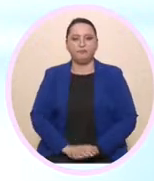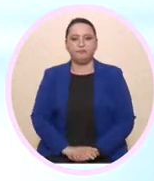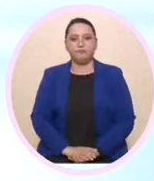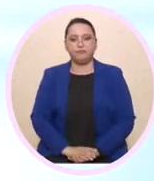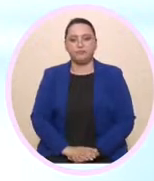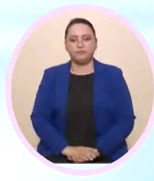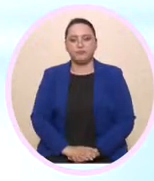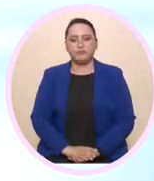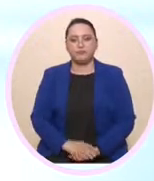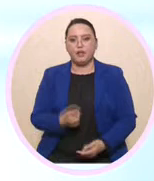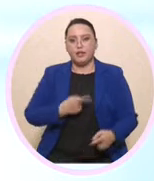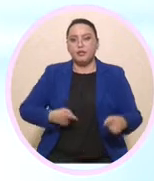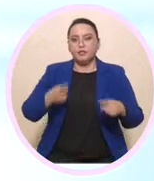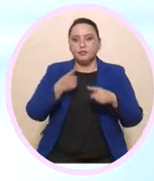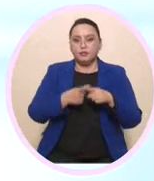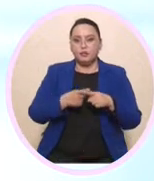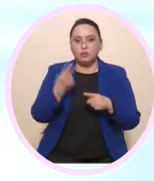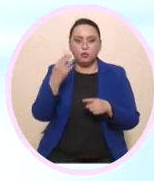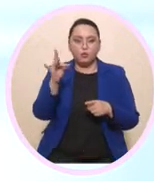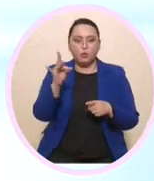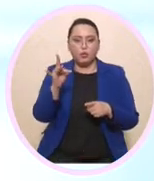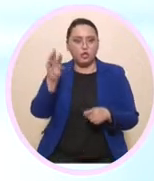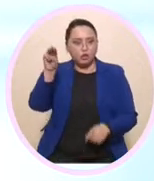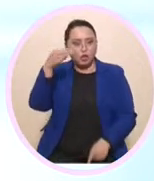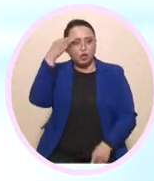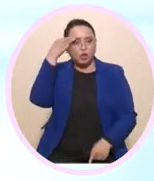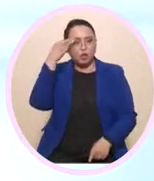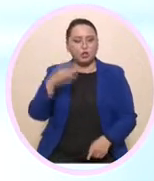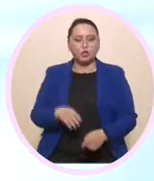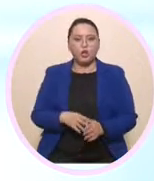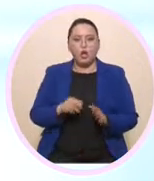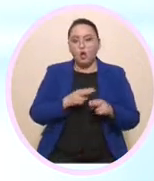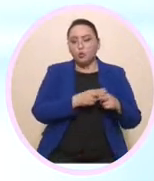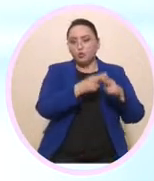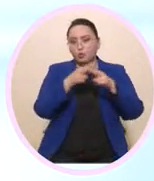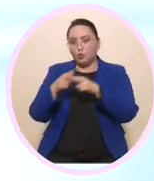За мөн дэнзэн өвгний дүрийг тодорхойлоход нөлөө үзүүлж буй